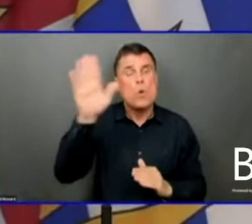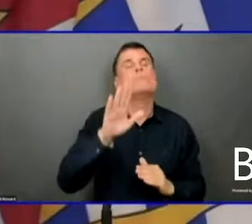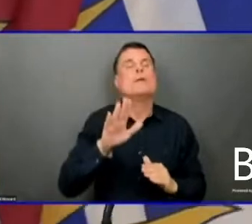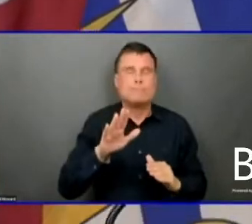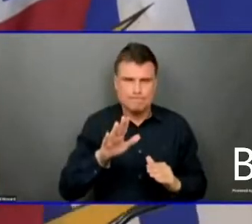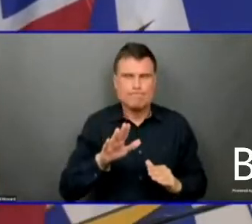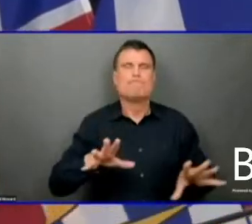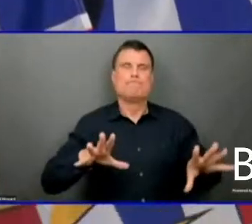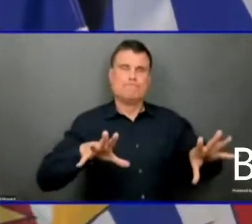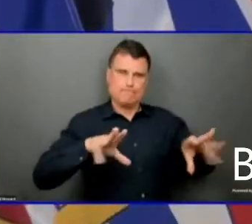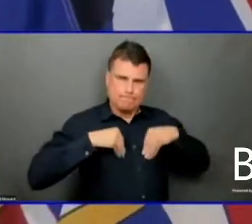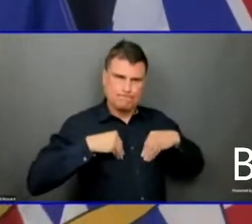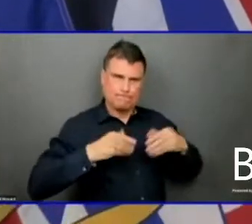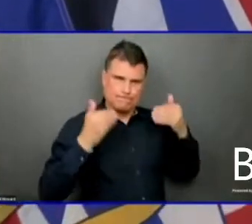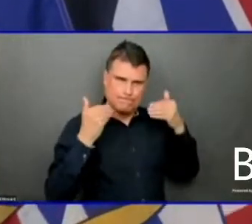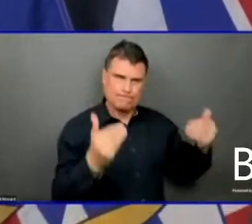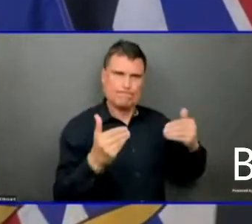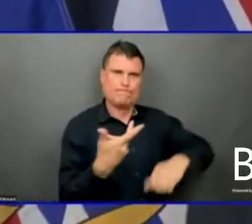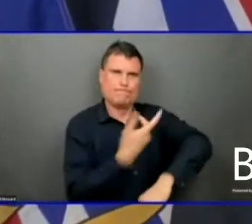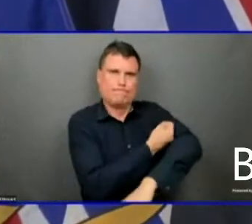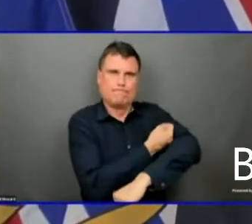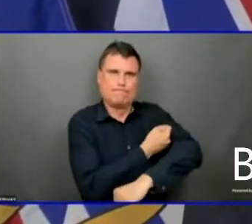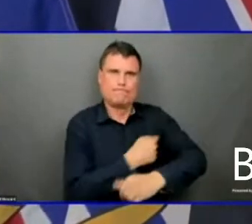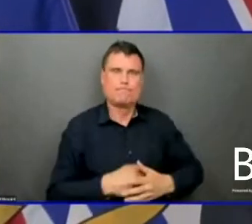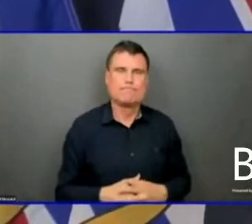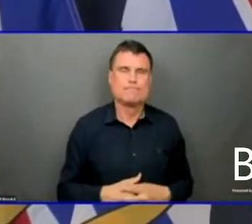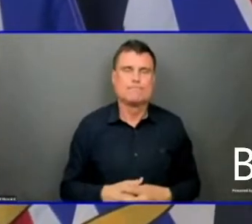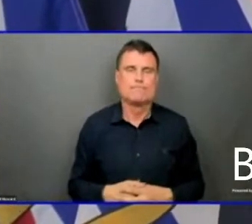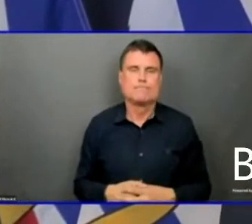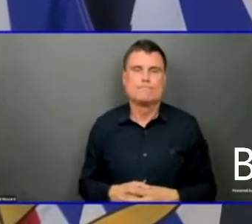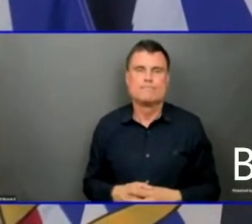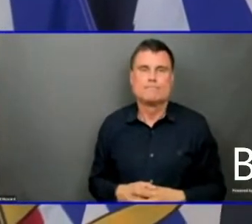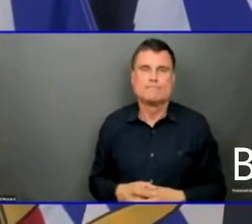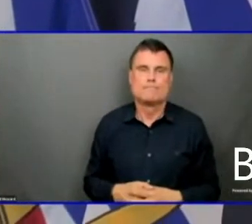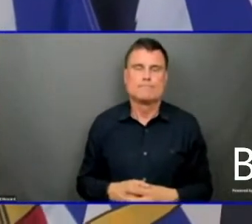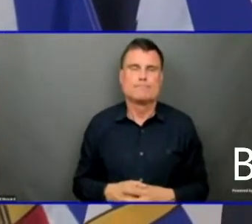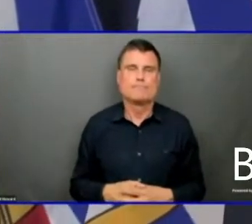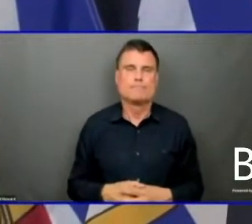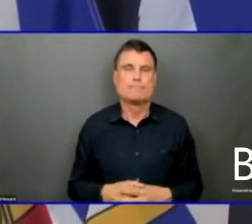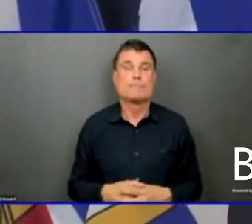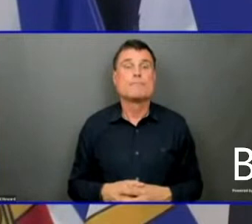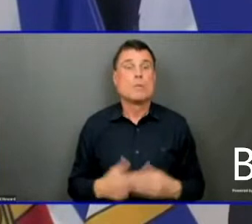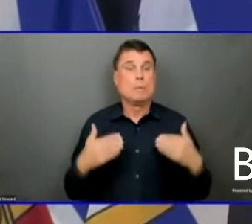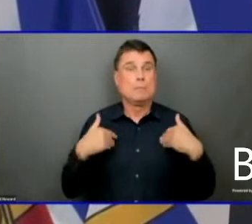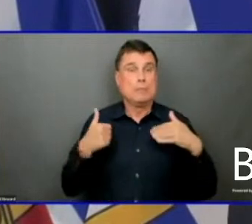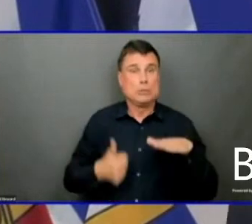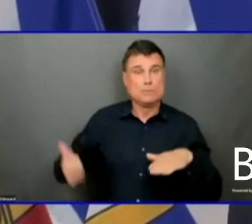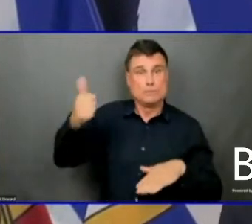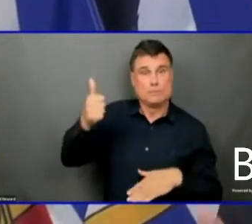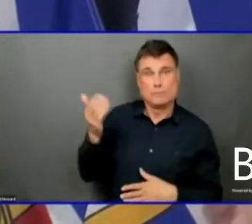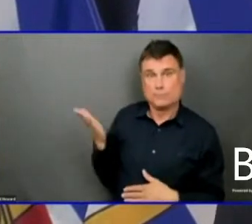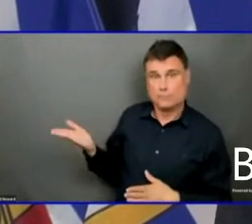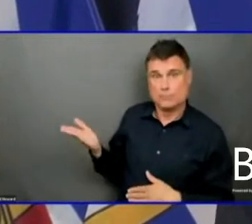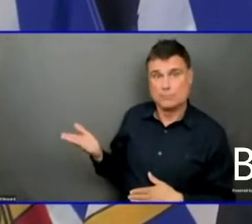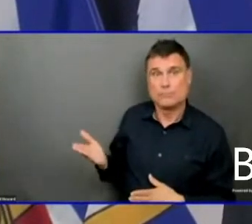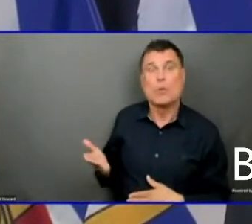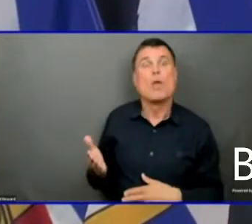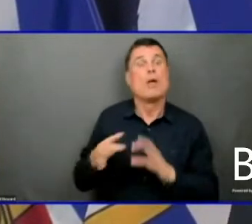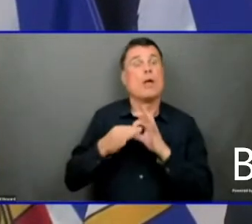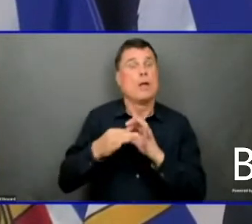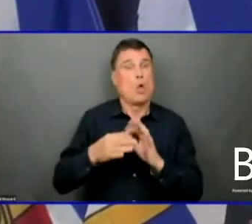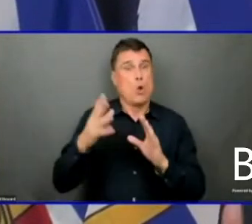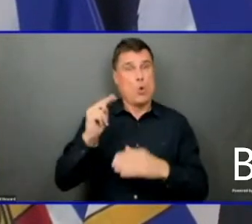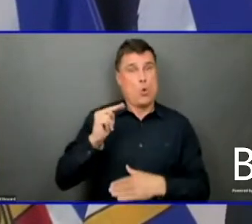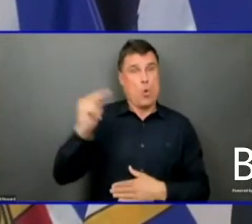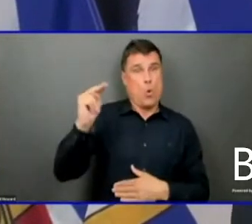你去注册，你去打。 Just with respect to the piece, I want to express my appreciation to Mayor Ackerman, Mayor Bumstead, and the 2